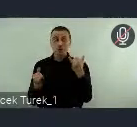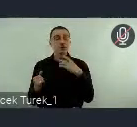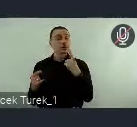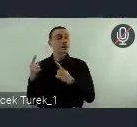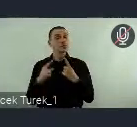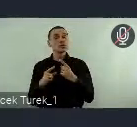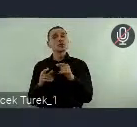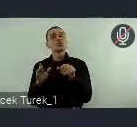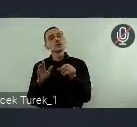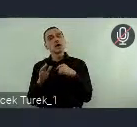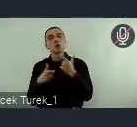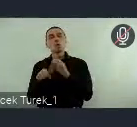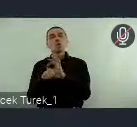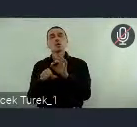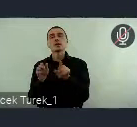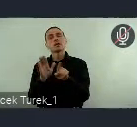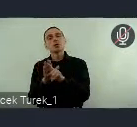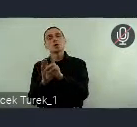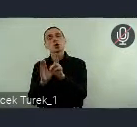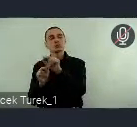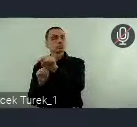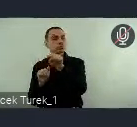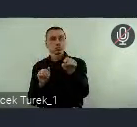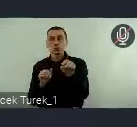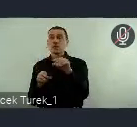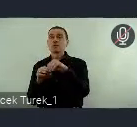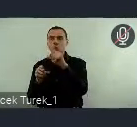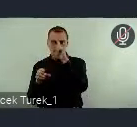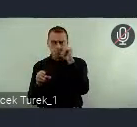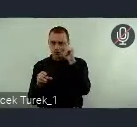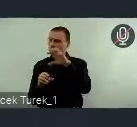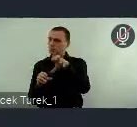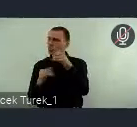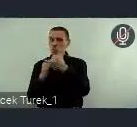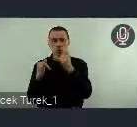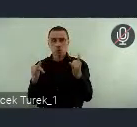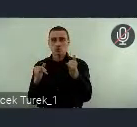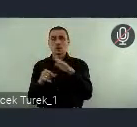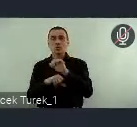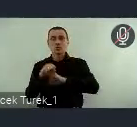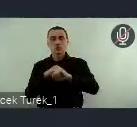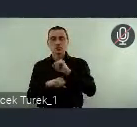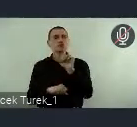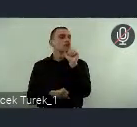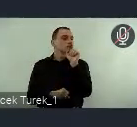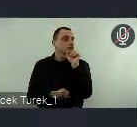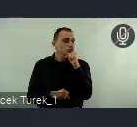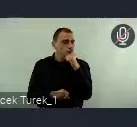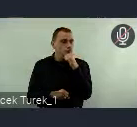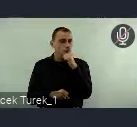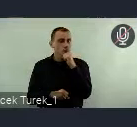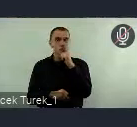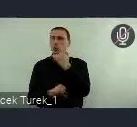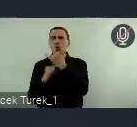jest to kierowane i zawsze mieć na uwadze to że są bardzo różni ludzie o bardzo różnych cechach i niepełnosprawni i starsi i tacy